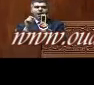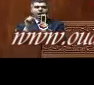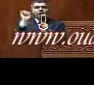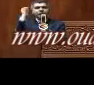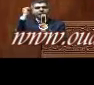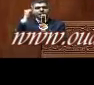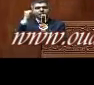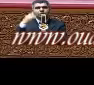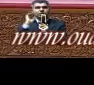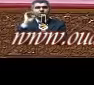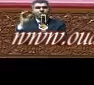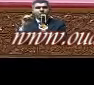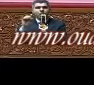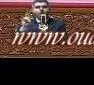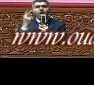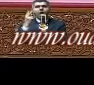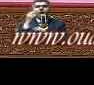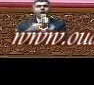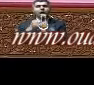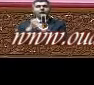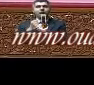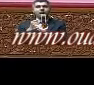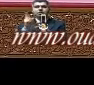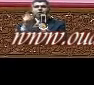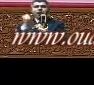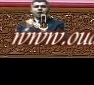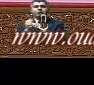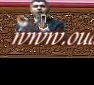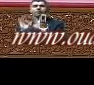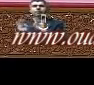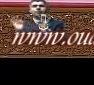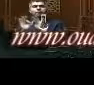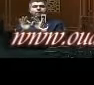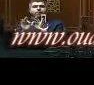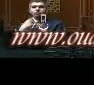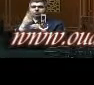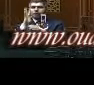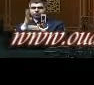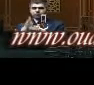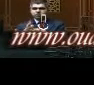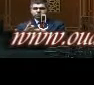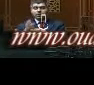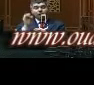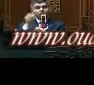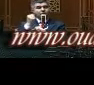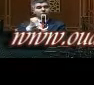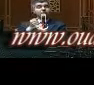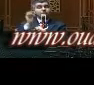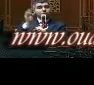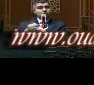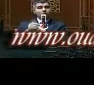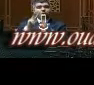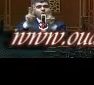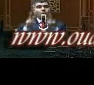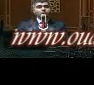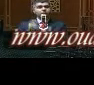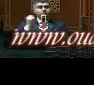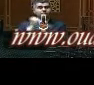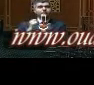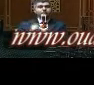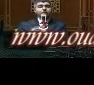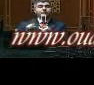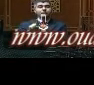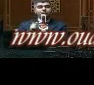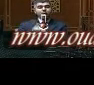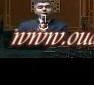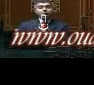60% عاد نزيدوا. تفعيل برنامج تحفيز، تم التوقيع خلال سنة 2015 على اتفاقية حول إجراء تنفيذ هذا البرنامج لمساعدة